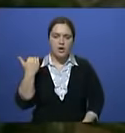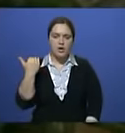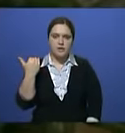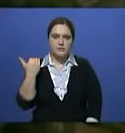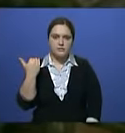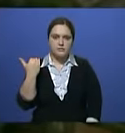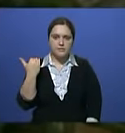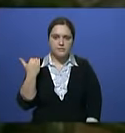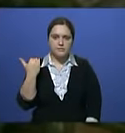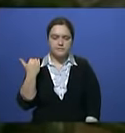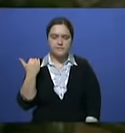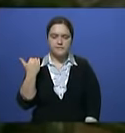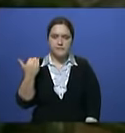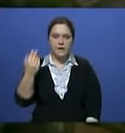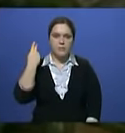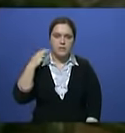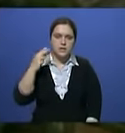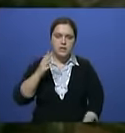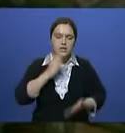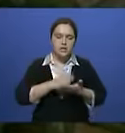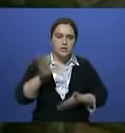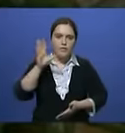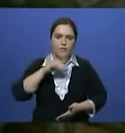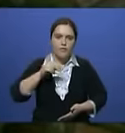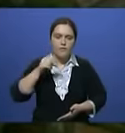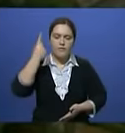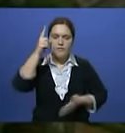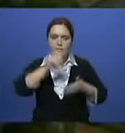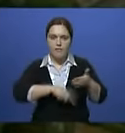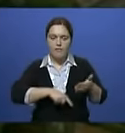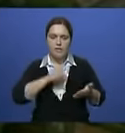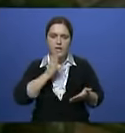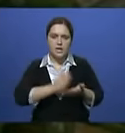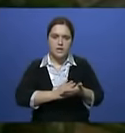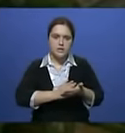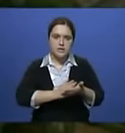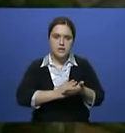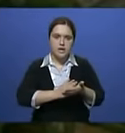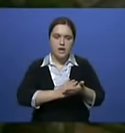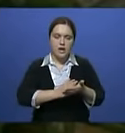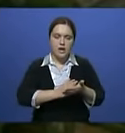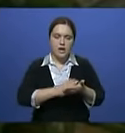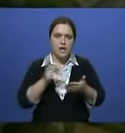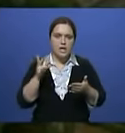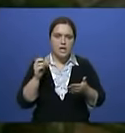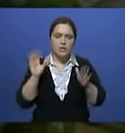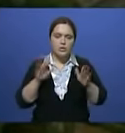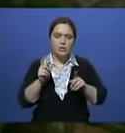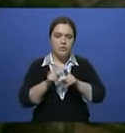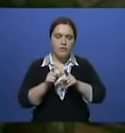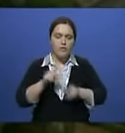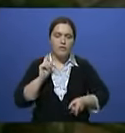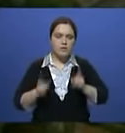президент сегодня обладает большим авторитетом международным авторитетом оно не только слова это на самом